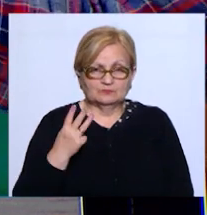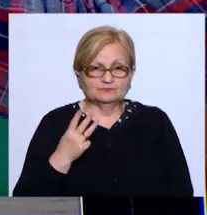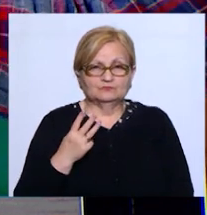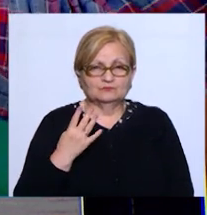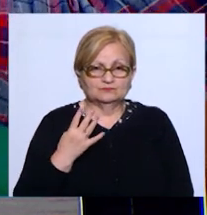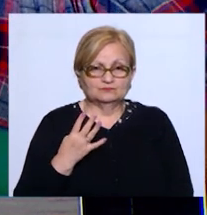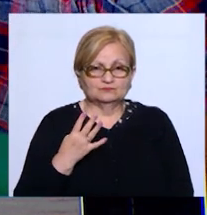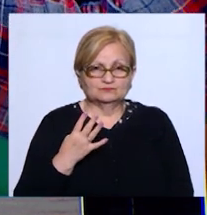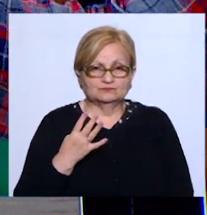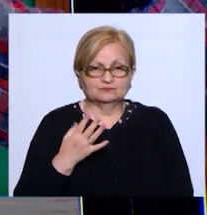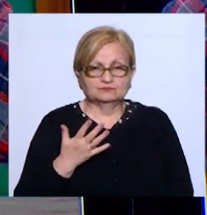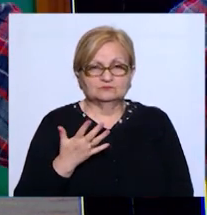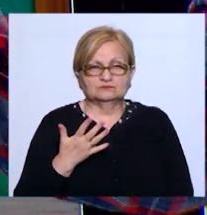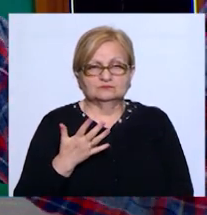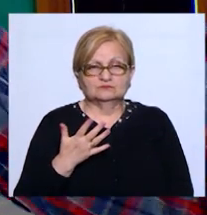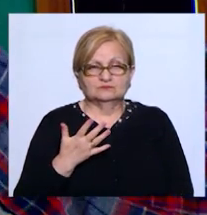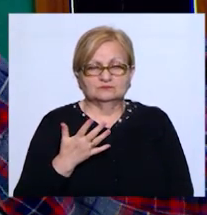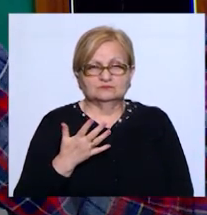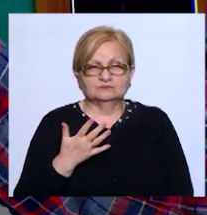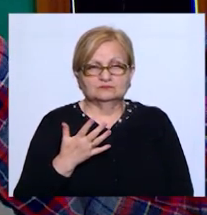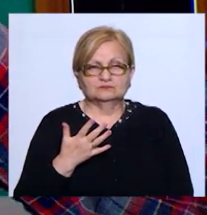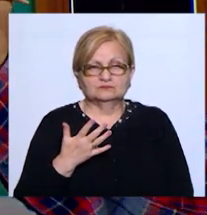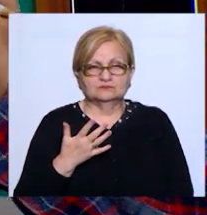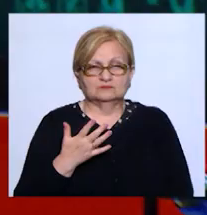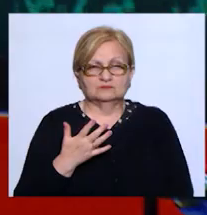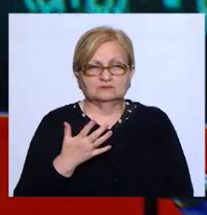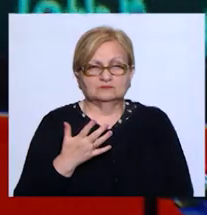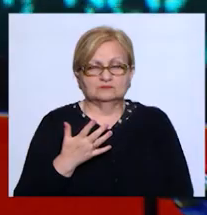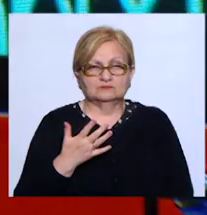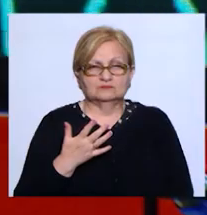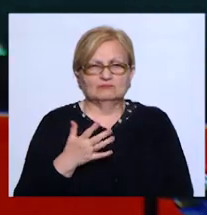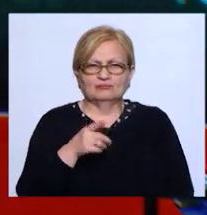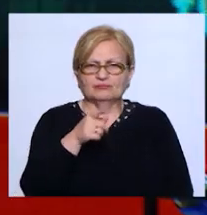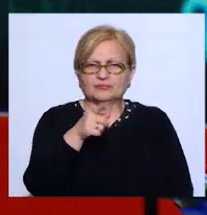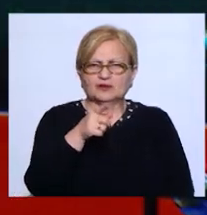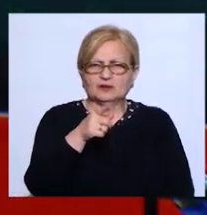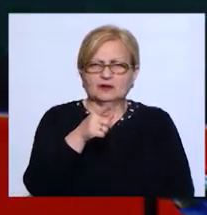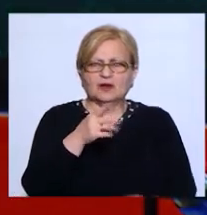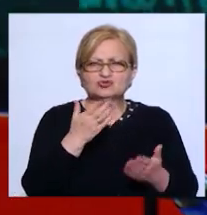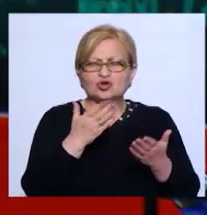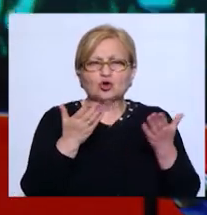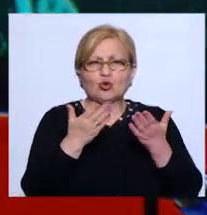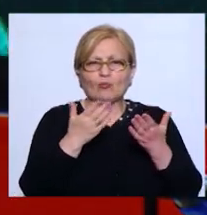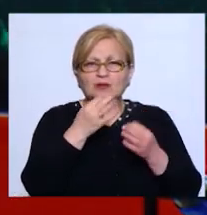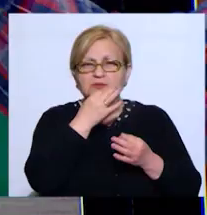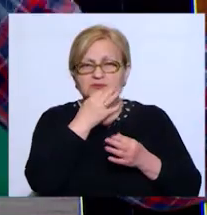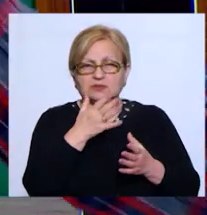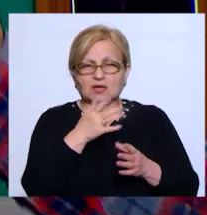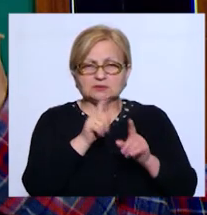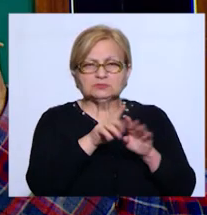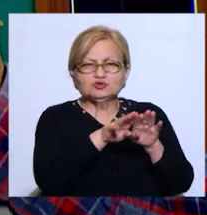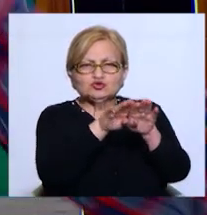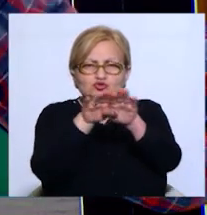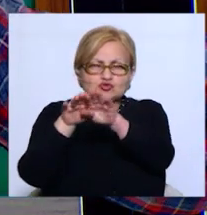3 4 და ერთ რამეს გეტყვით. არა აქვს მნიშვნელობა რომელ ნაწილს გავაფერადებ. არ არის